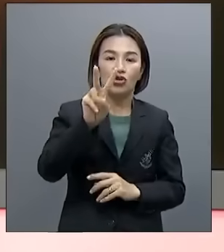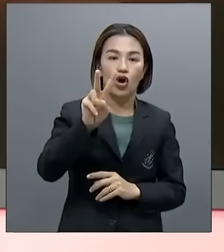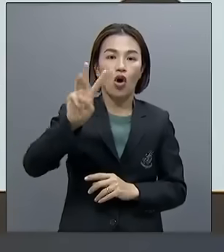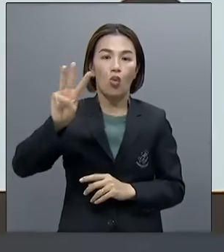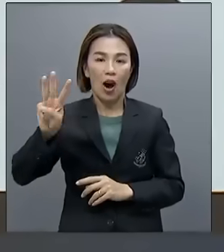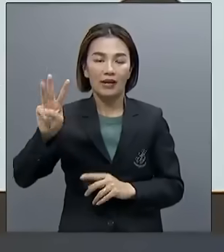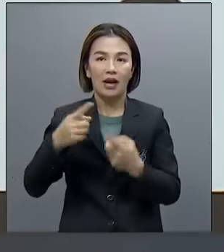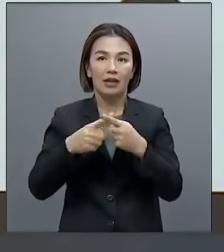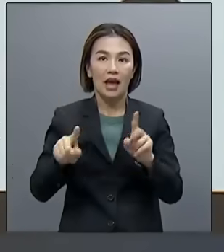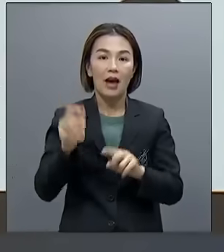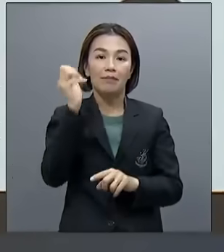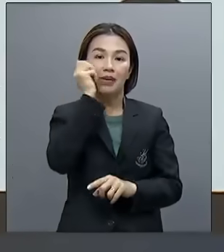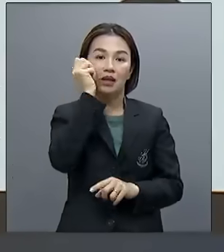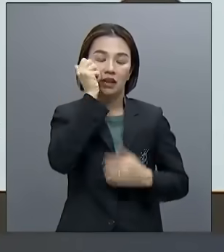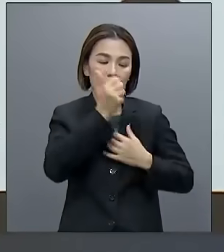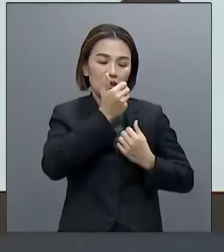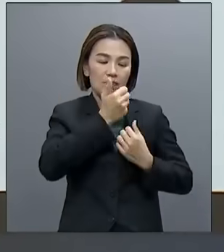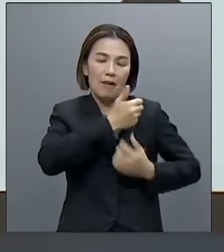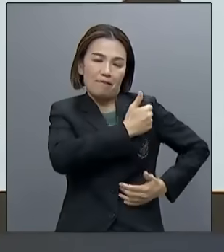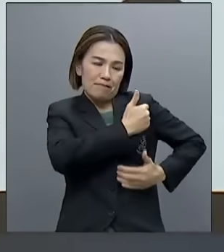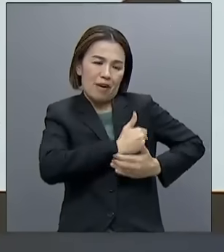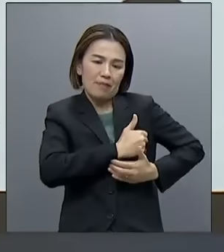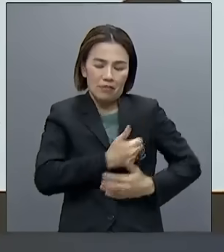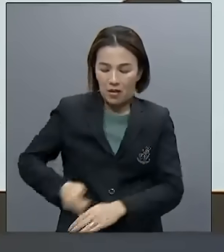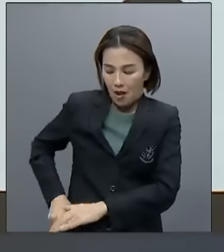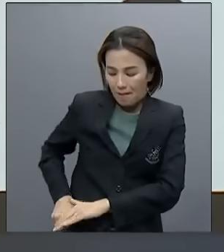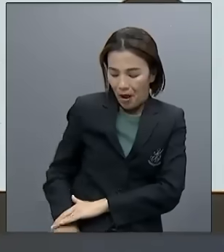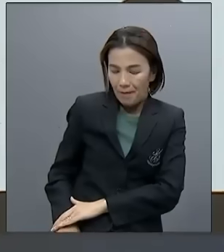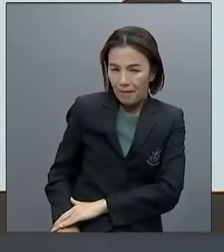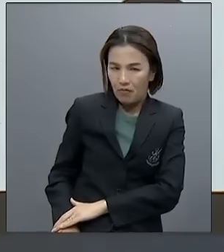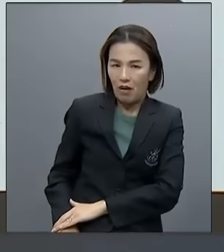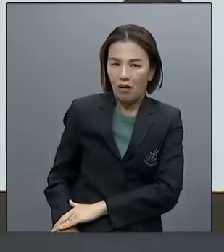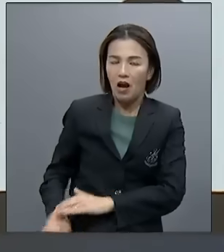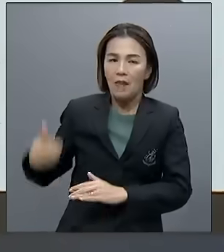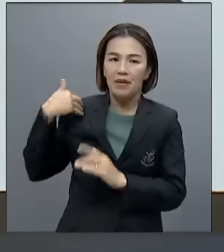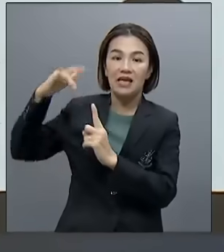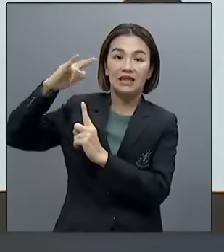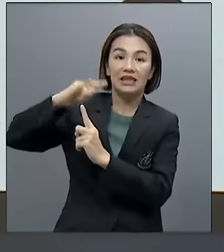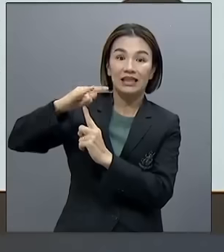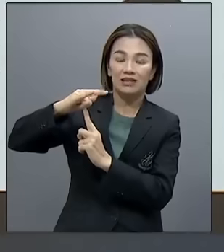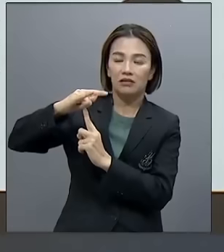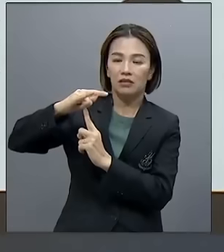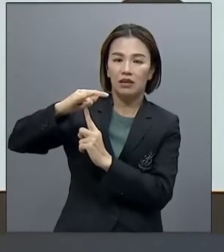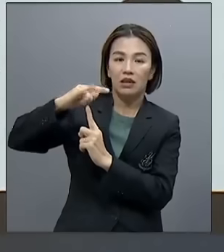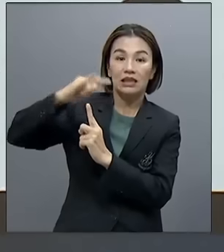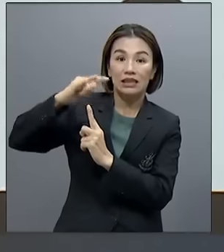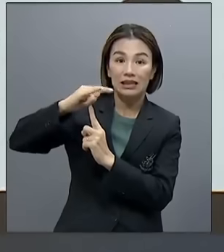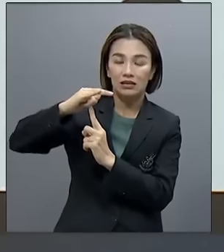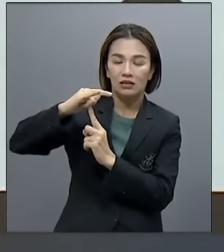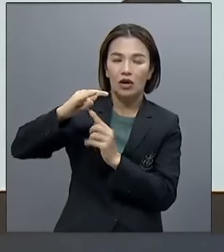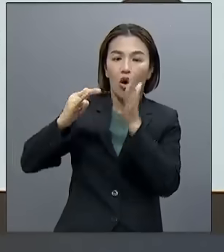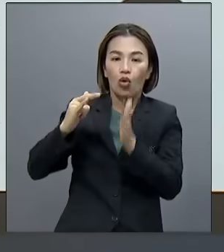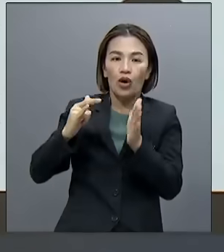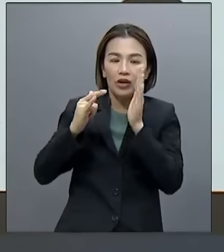ต่พอโทรศัพท์อยู่ติดตัวผู้ใช้งานค่ะอัตราการดูดกลืนพลังงานจำเพาะหรือว่าพูดง่ายๆคือการดูดซับรังสีเข้าไ